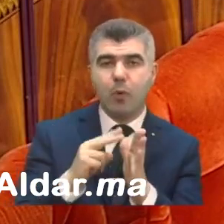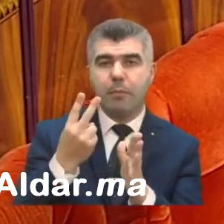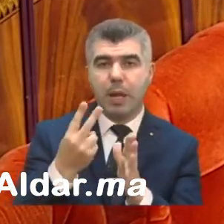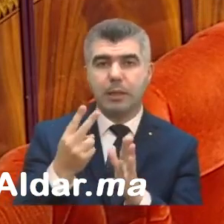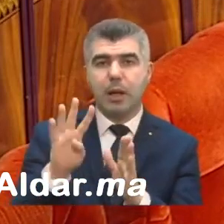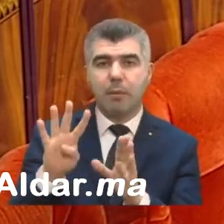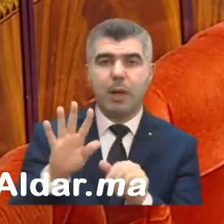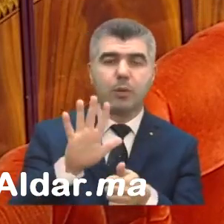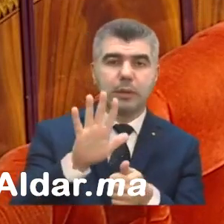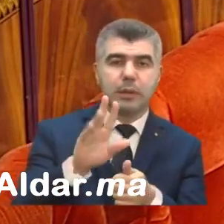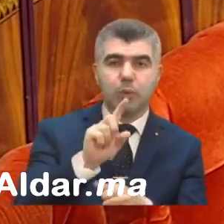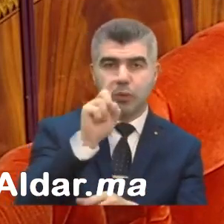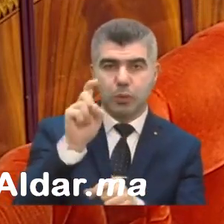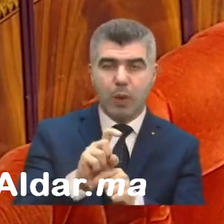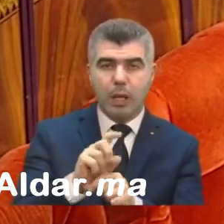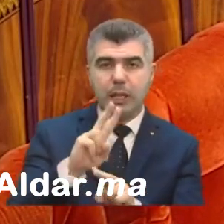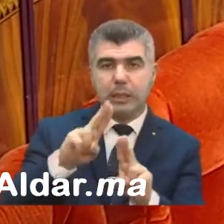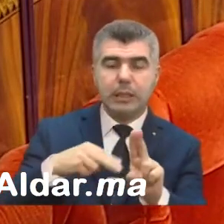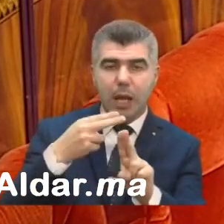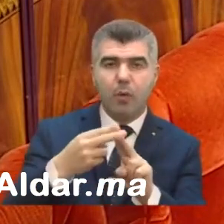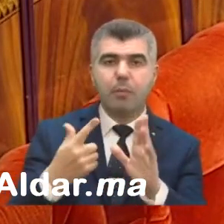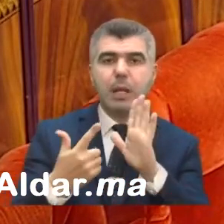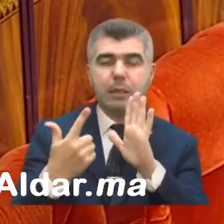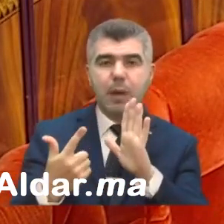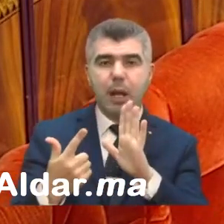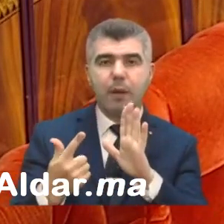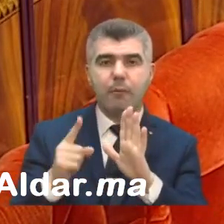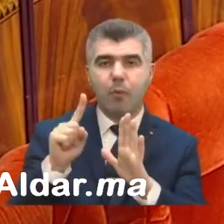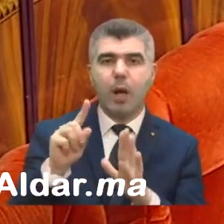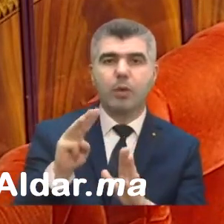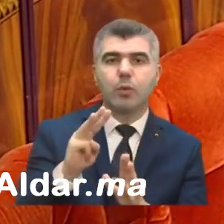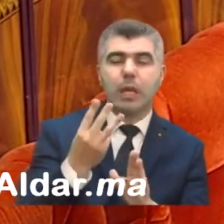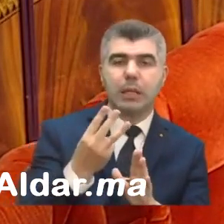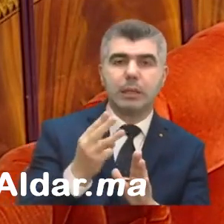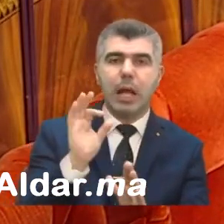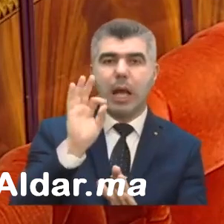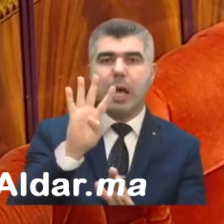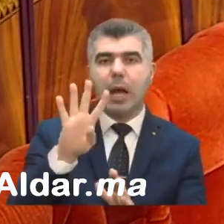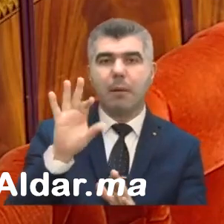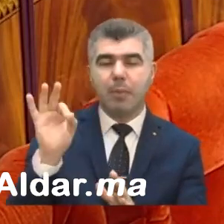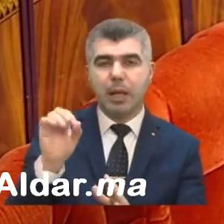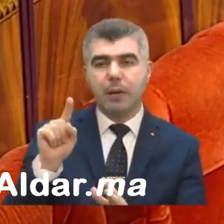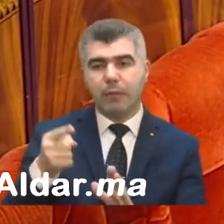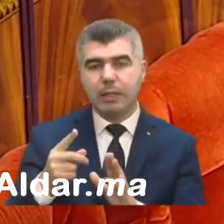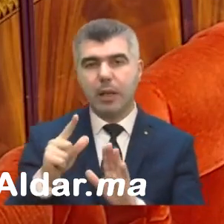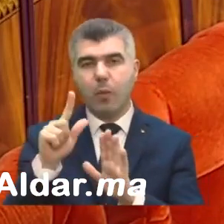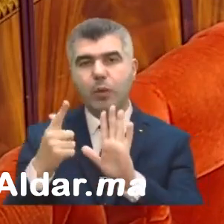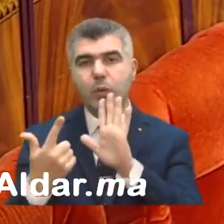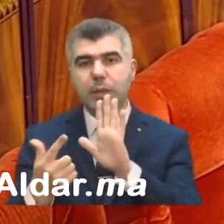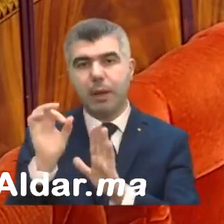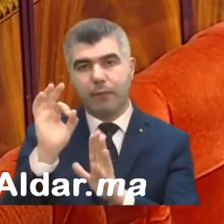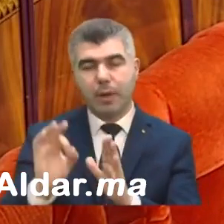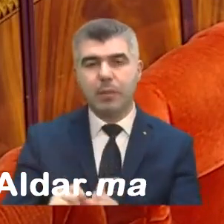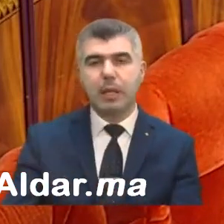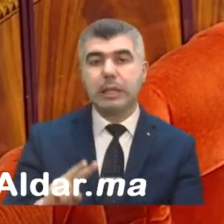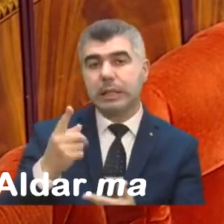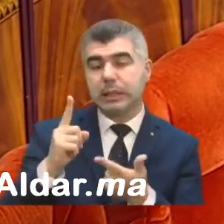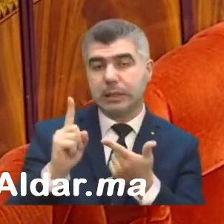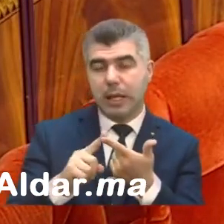17264 سؤال، جاوبت على 7031 بنسبة جواب 40.72%. الولايات